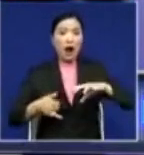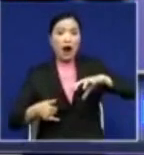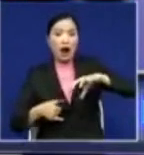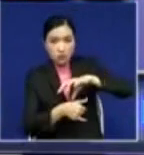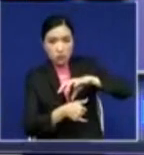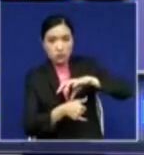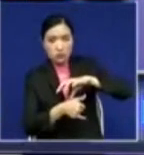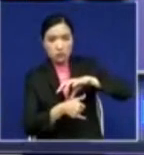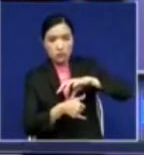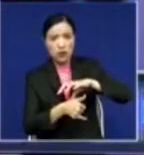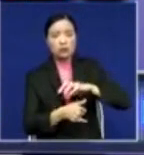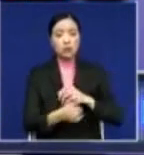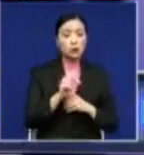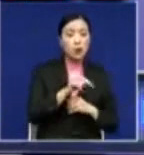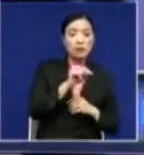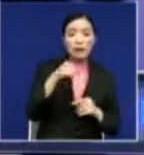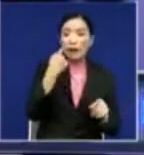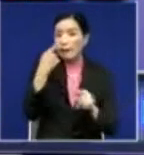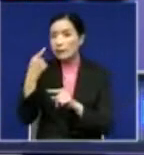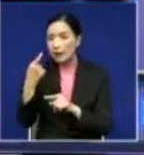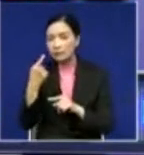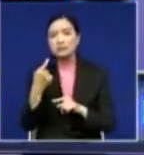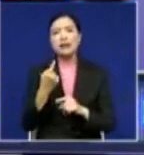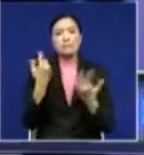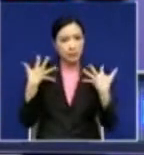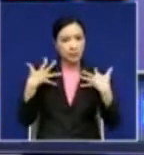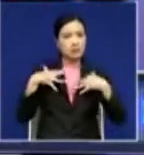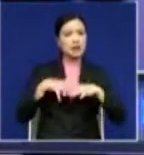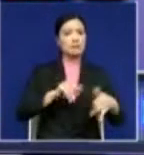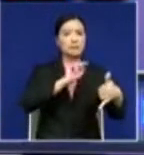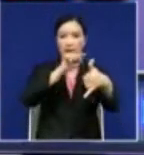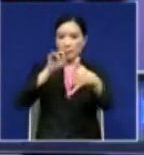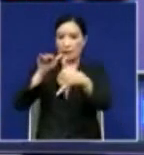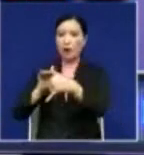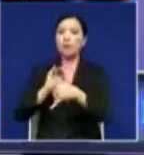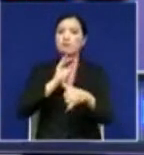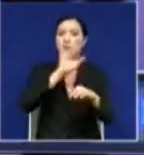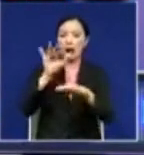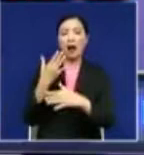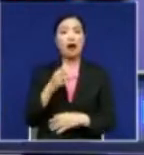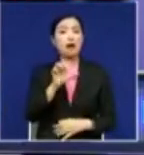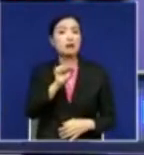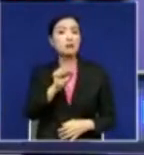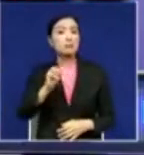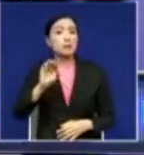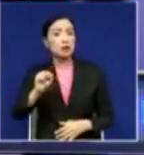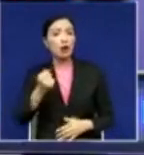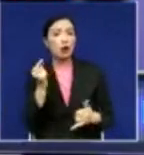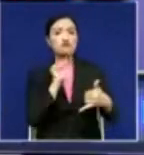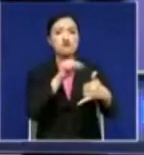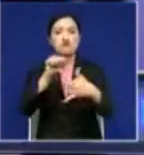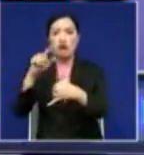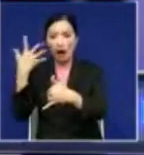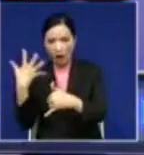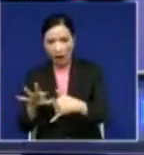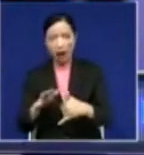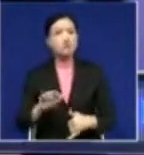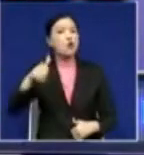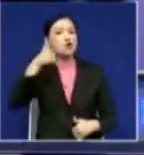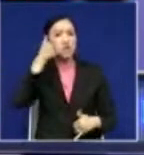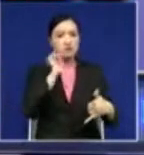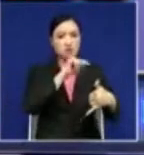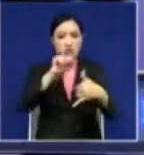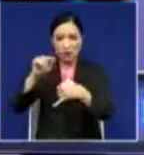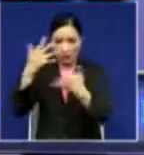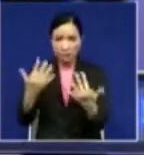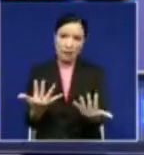ณะนี้ก็ได้ติดต่อไปยังผู้ที่สแกนแล้วนะครับทั้ง SMS แล้วก็โทรศัพท์นะครับส่ว